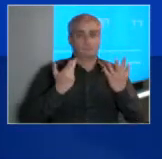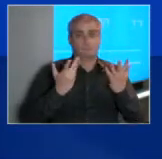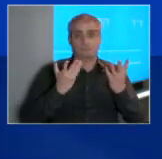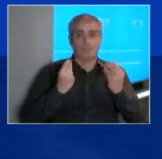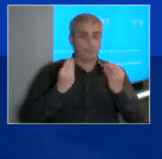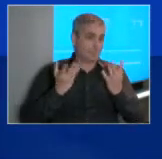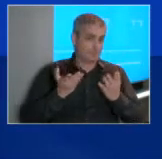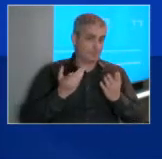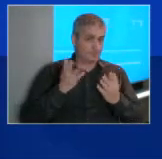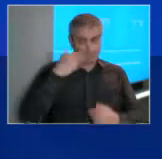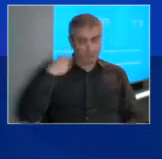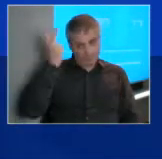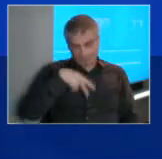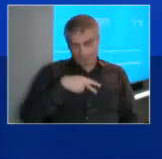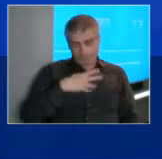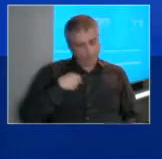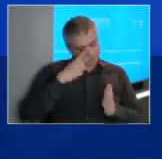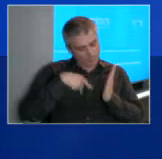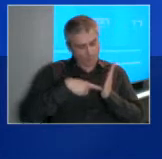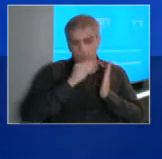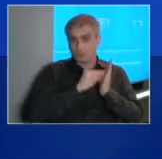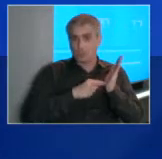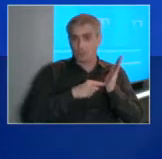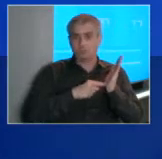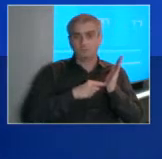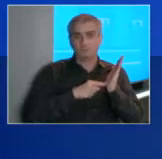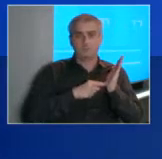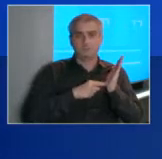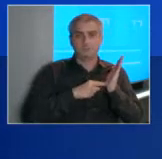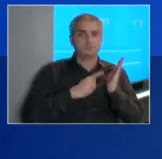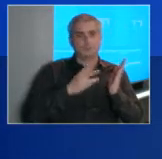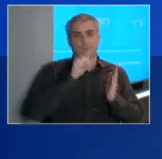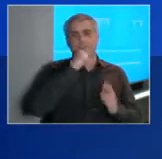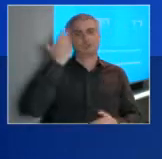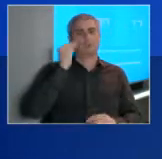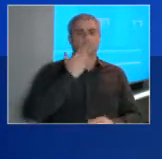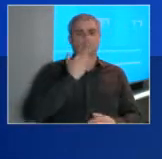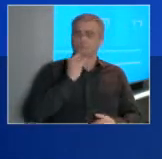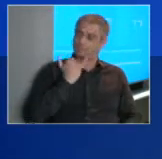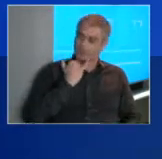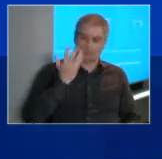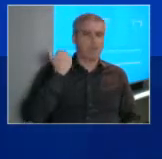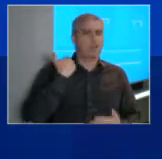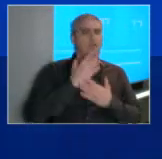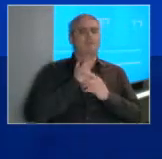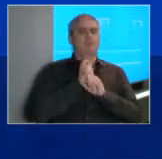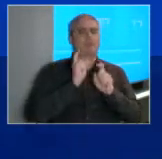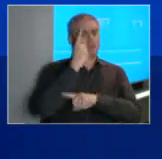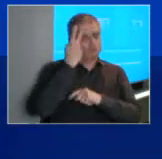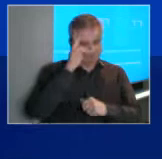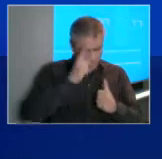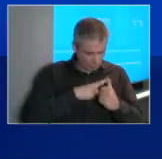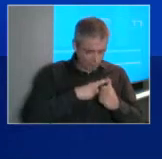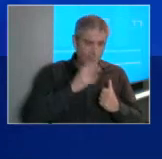רבה להבנתי מקריאה של הדוח שלהם מתבססים על ההיסטוריה של ישראל. נכון, היה לנו כבר גירעונות גבוהים